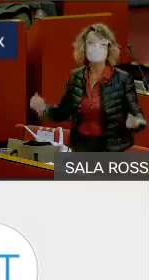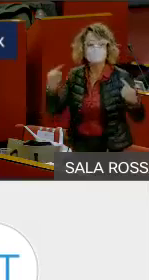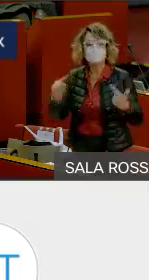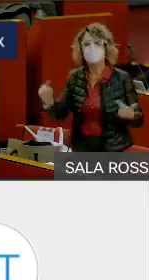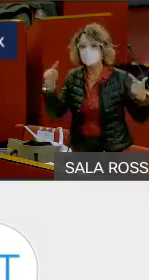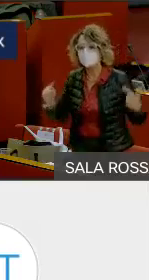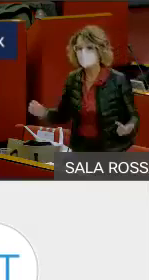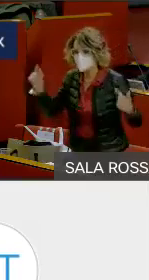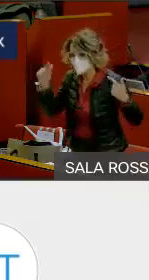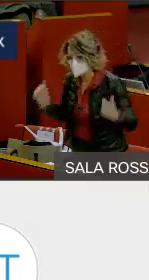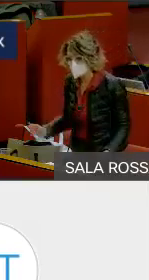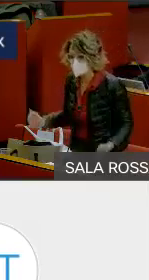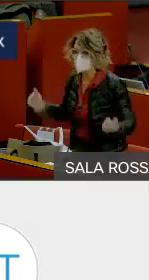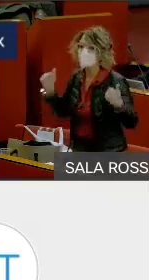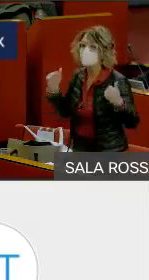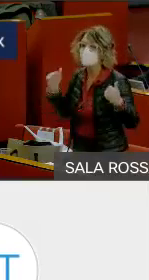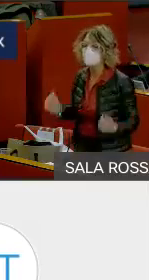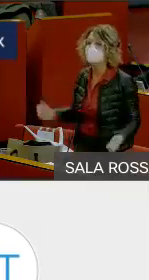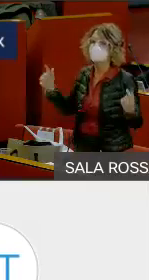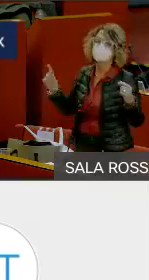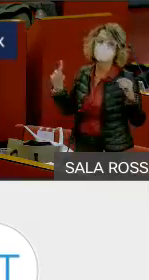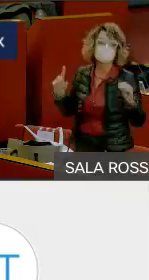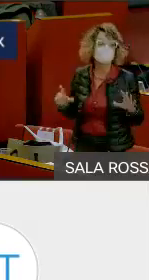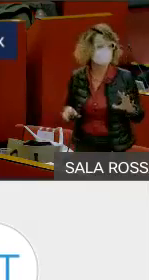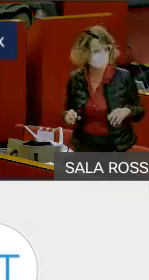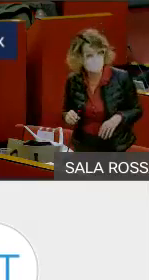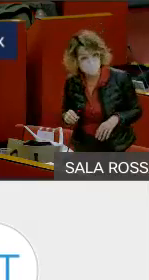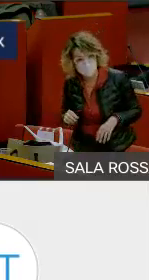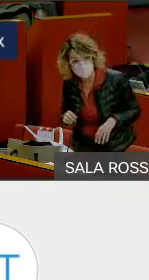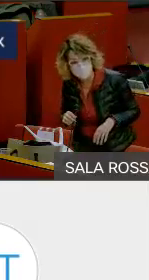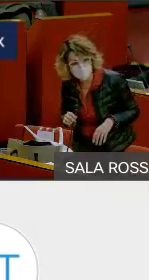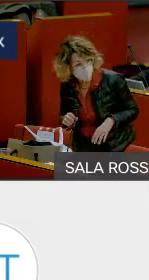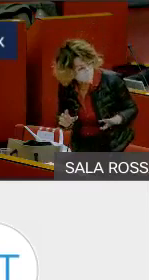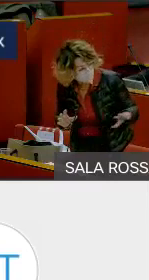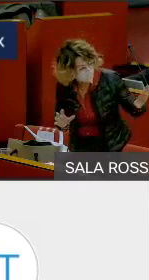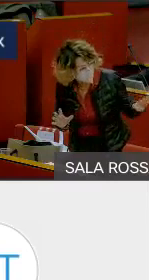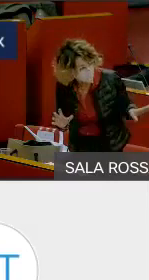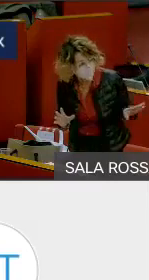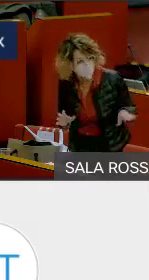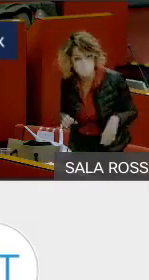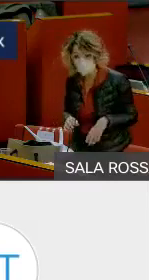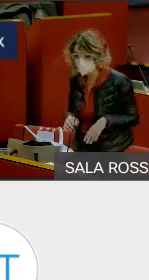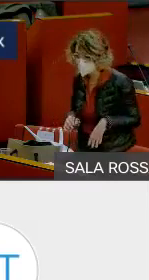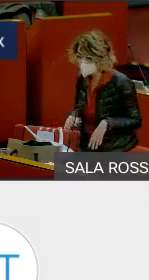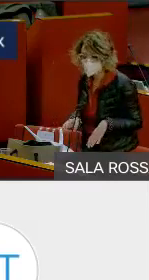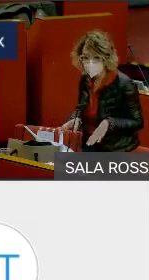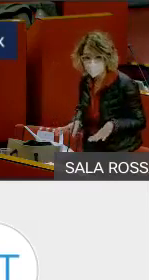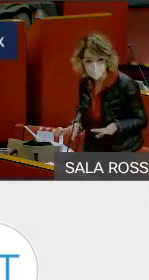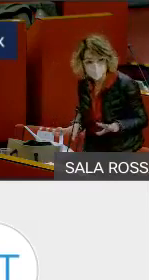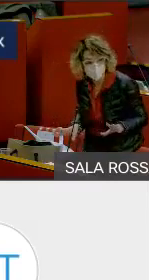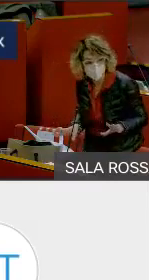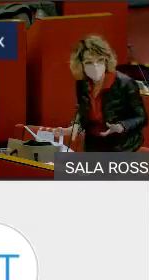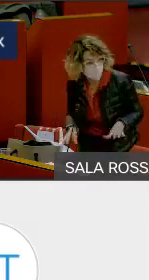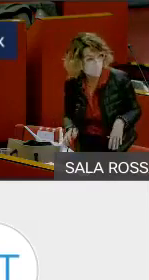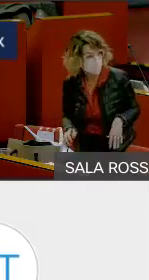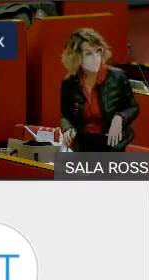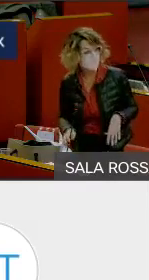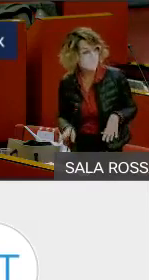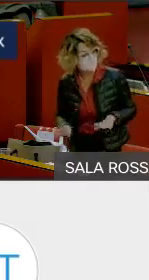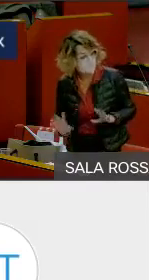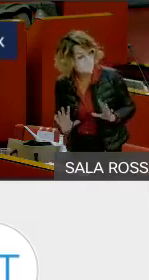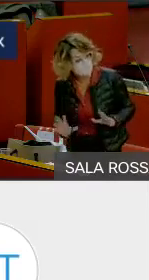un parere negativo del municipio nonostante e addirittura mi risulta che alcune forze politiche in quest'aula si sono astenute